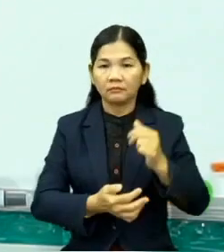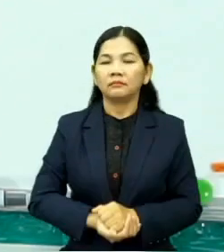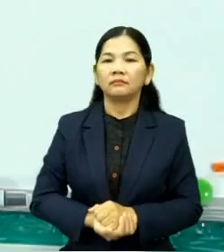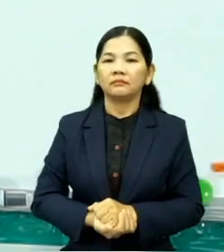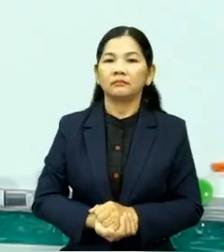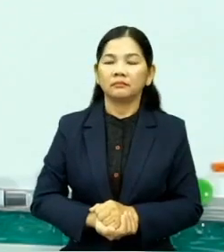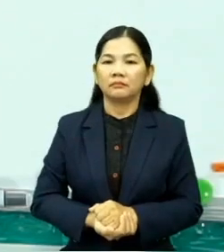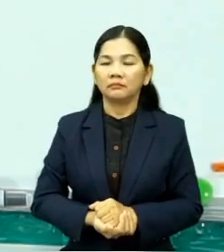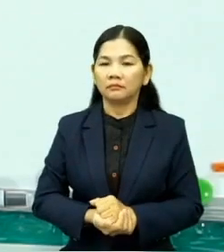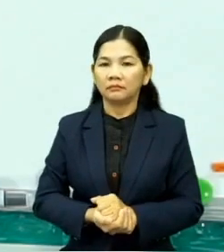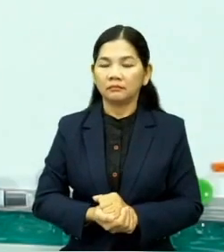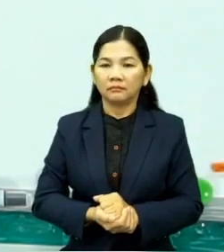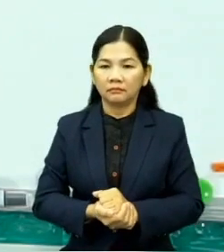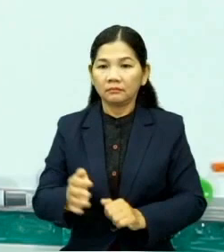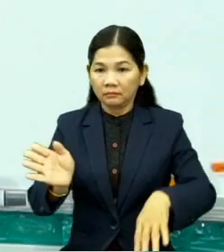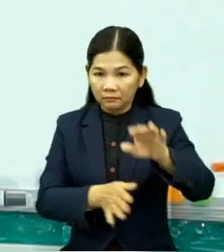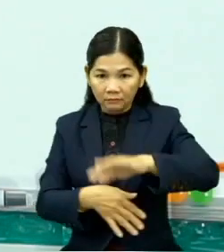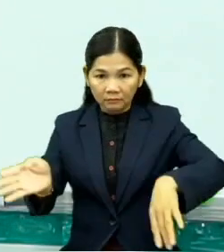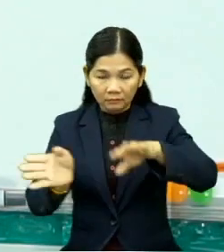ស្គរ